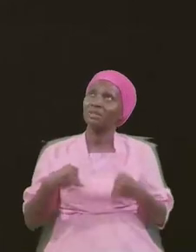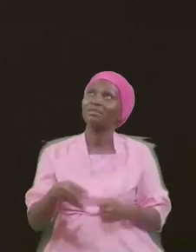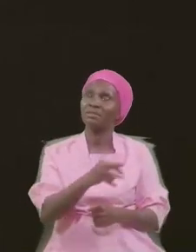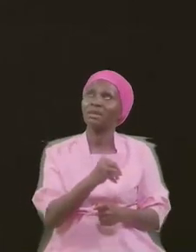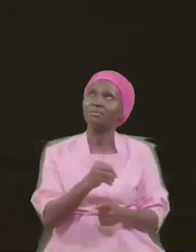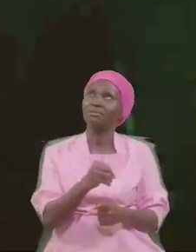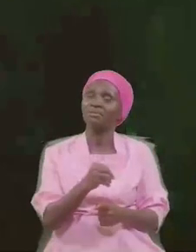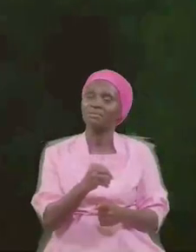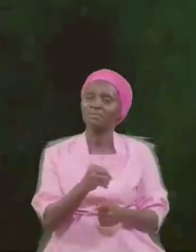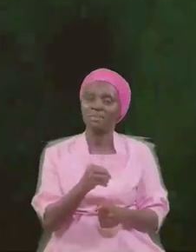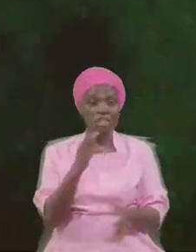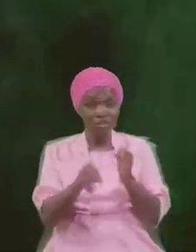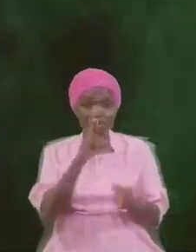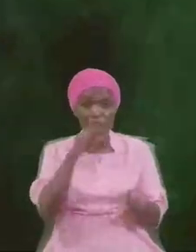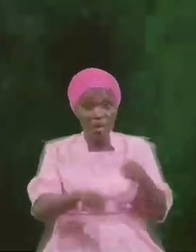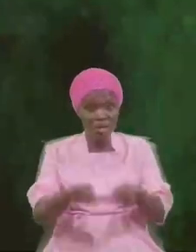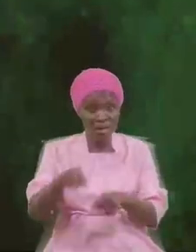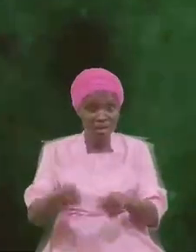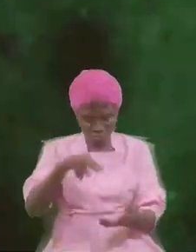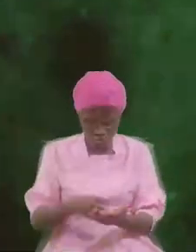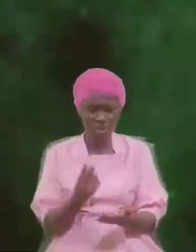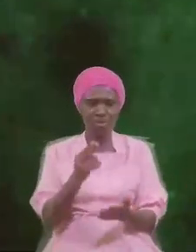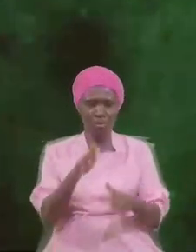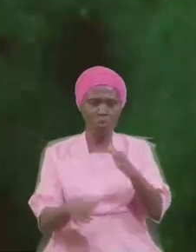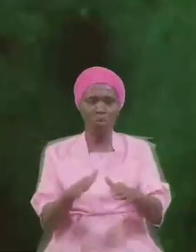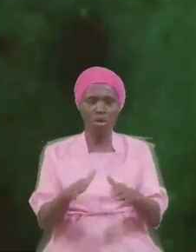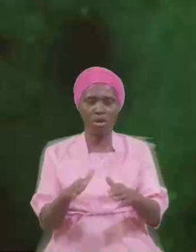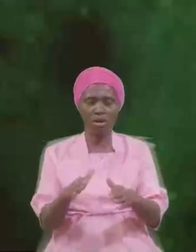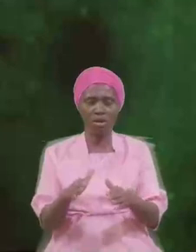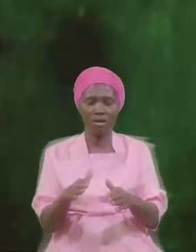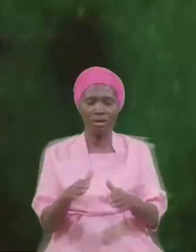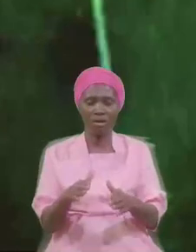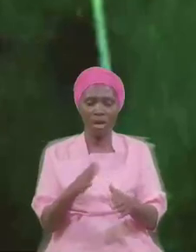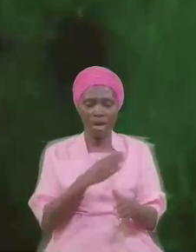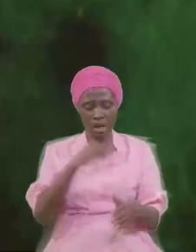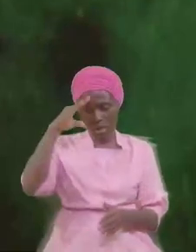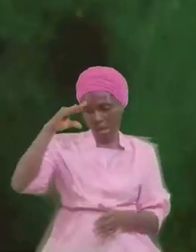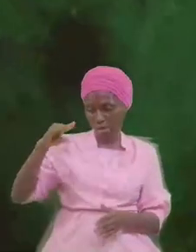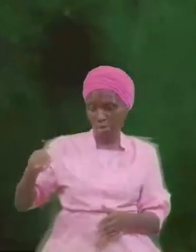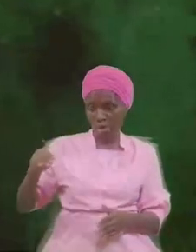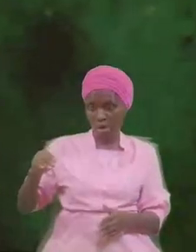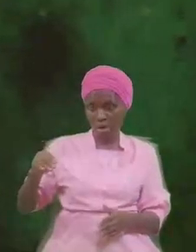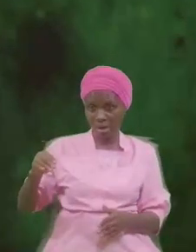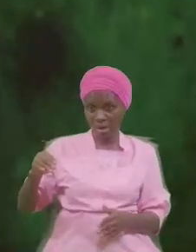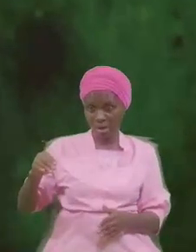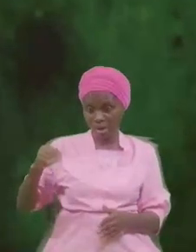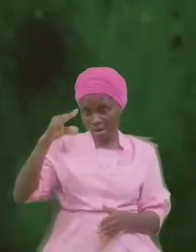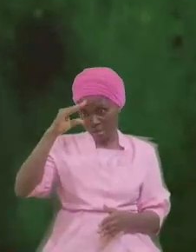touche-le. Guéris-le maintenant. Si tu es paralysé, lève-toi et marche. Et le jeune homme là-bas,